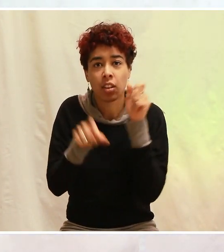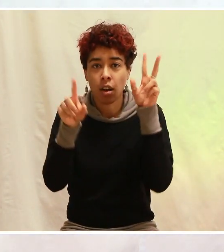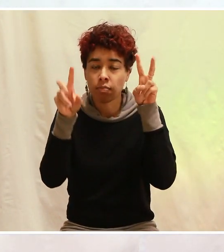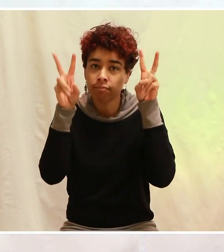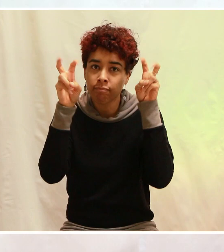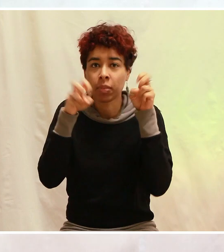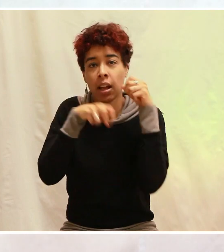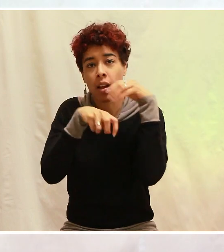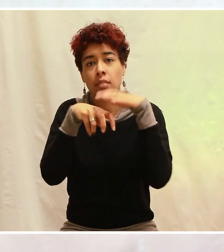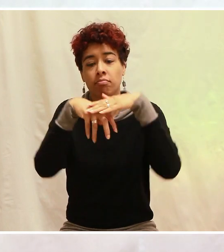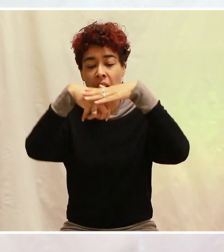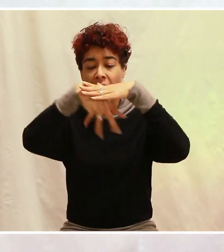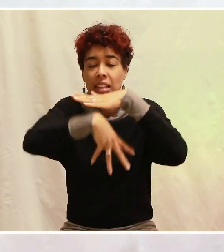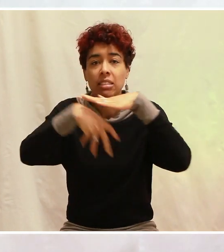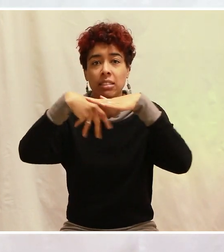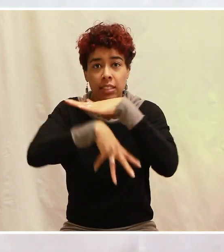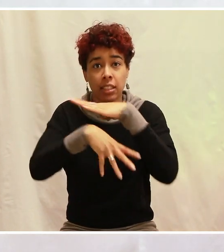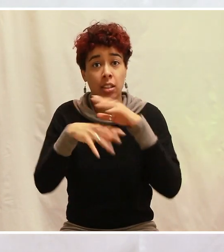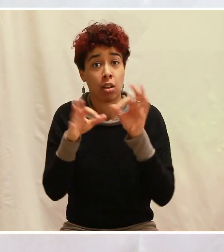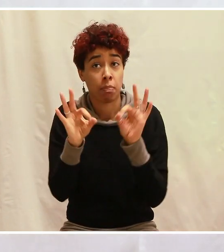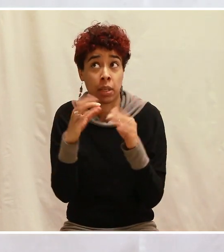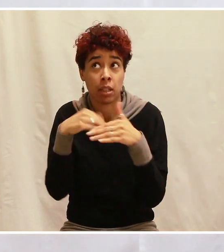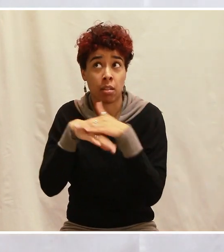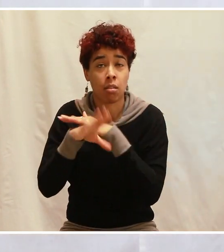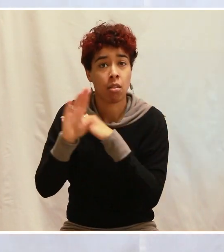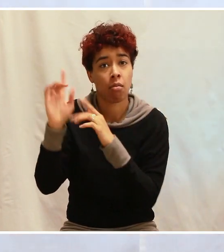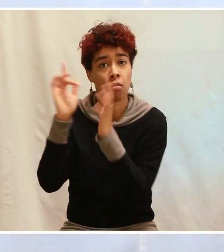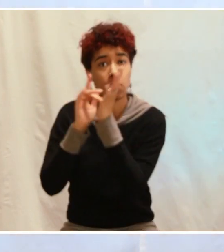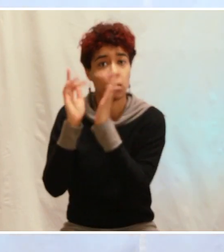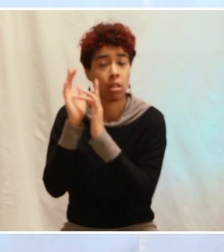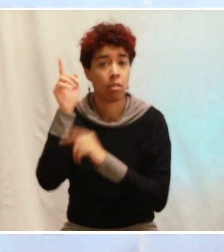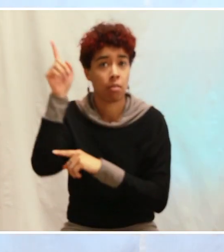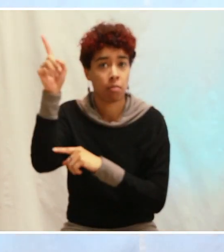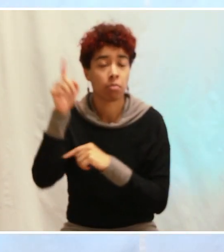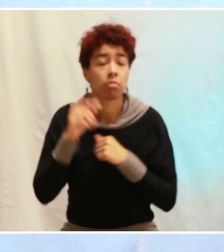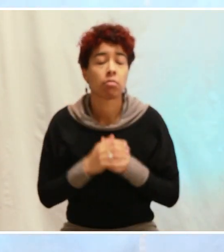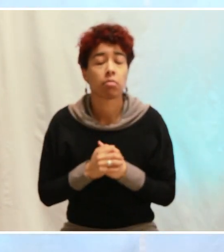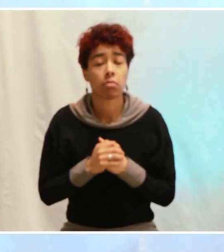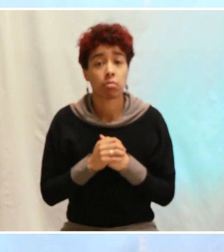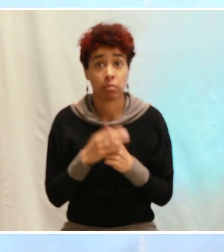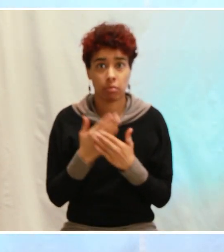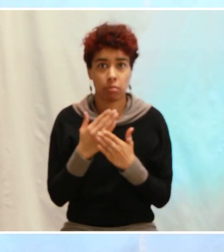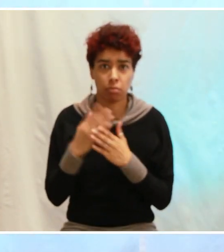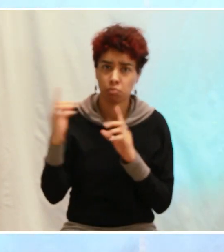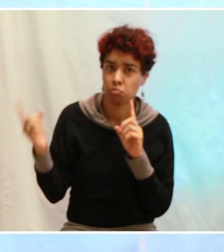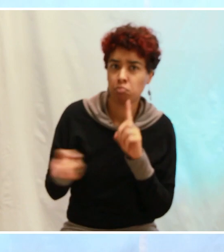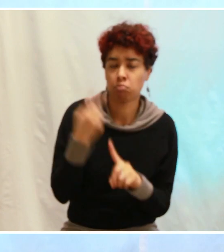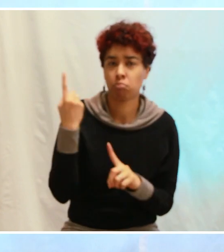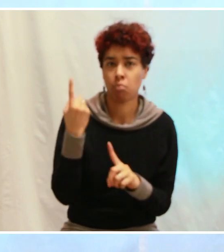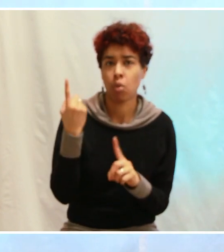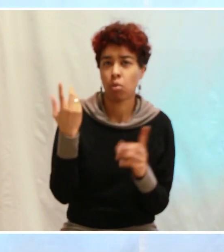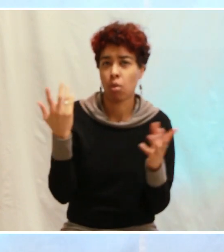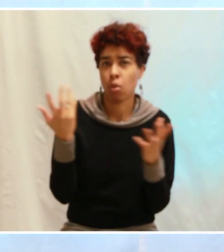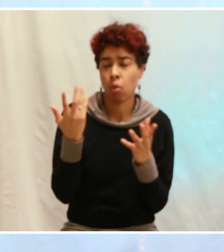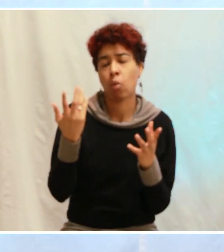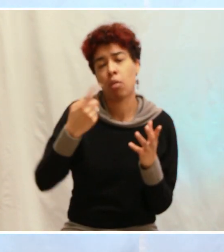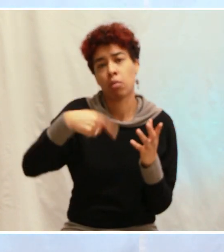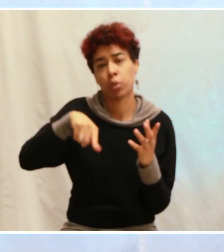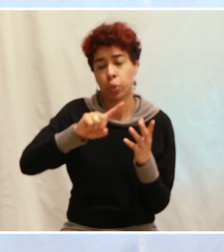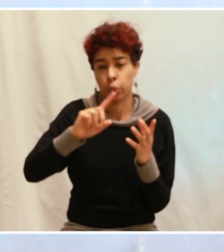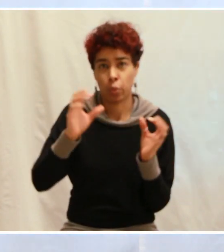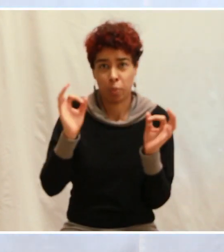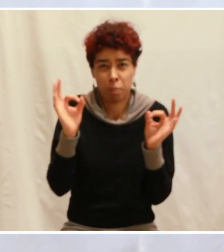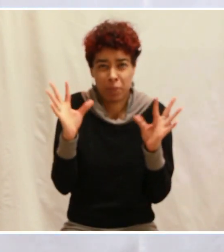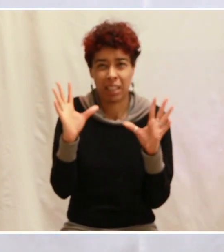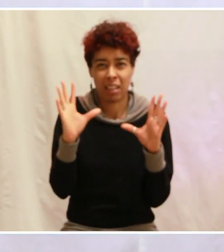S'enraciner en Christ, s'enraciner dans le Seigneur. C'est essentiel et c'est nécessaire, eh bien qu'on soit comme